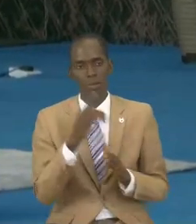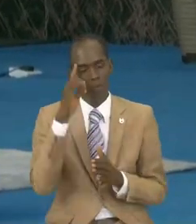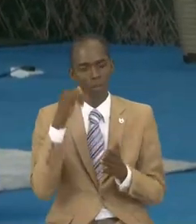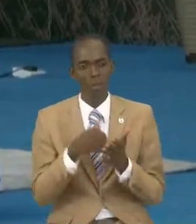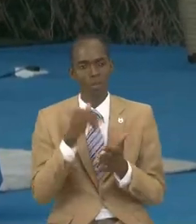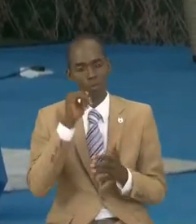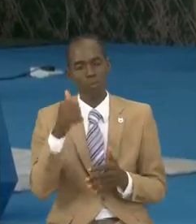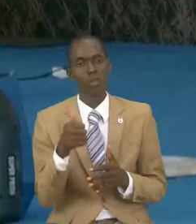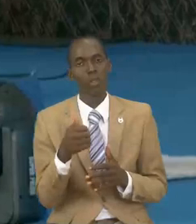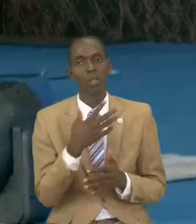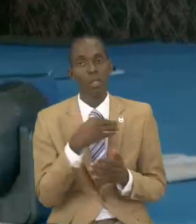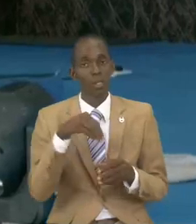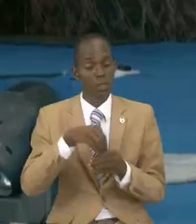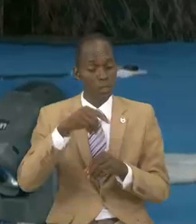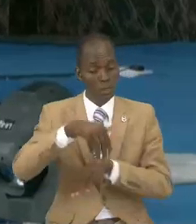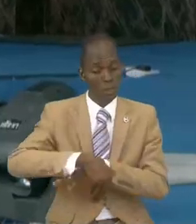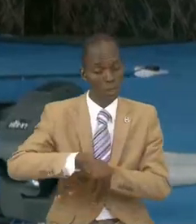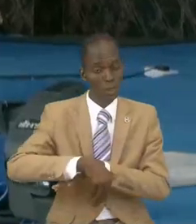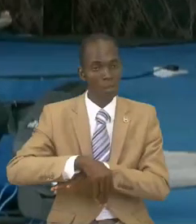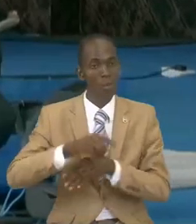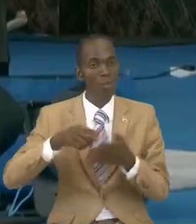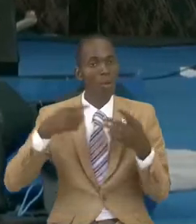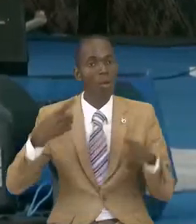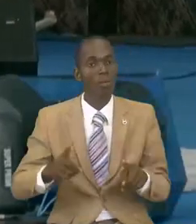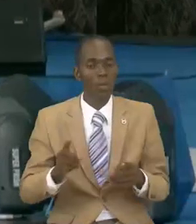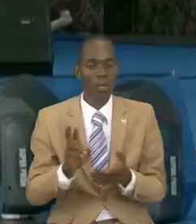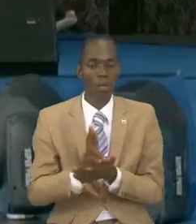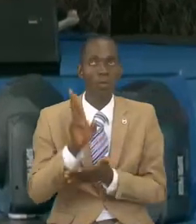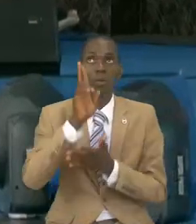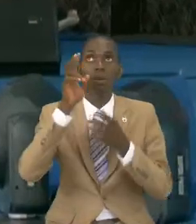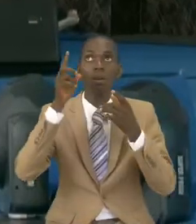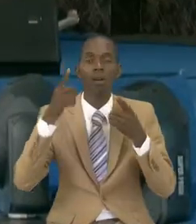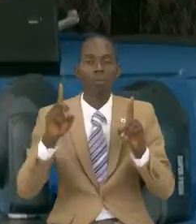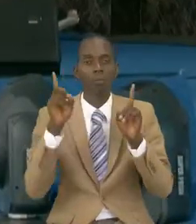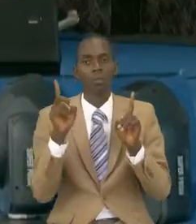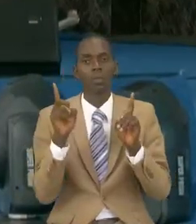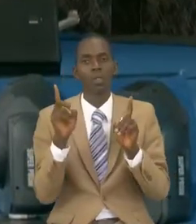et au beau milieu de la nuit, l'enlèvement a lieu.